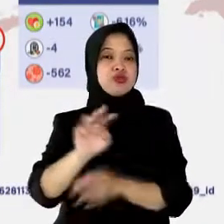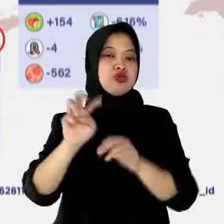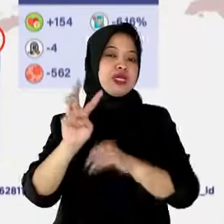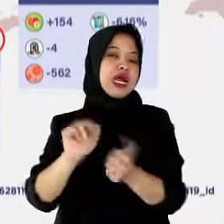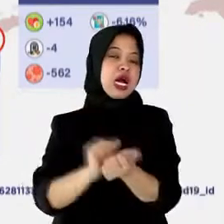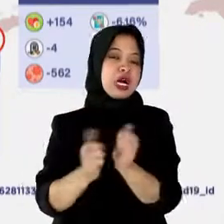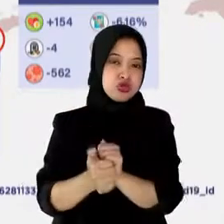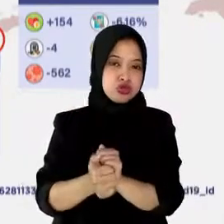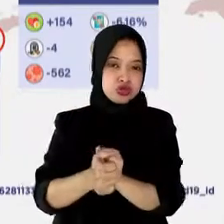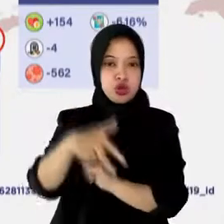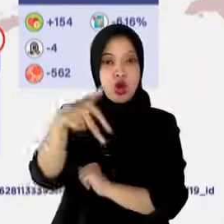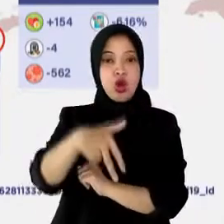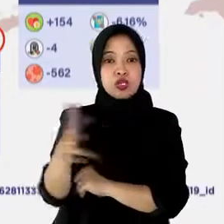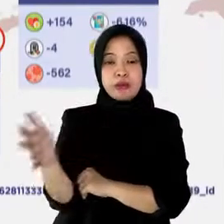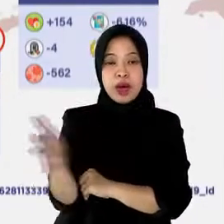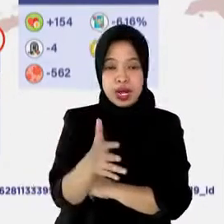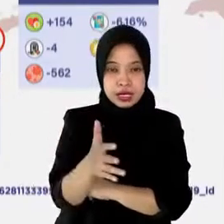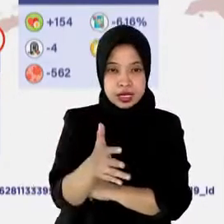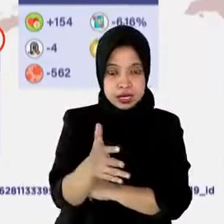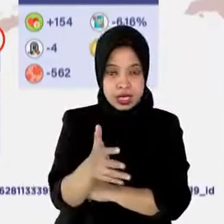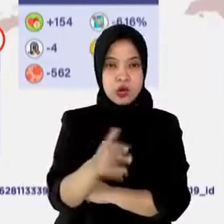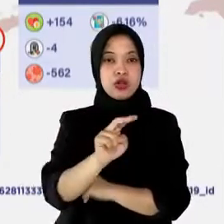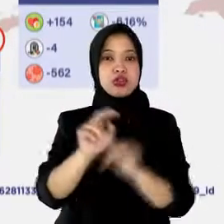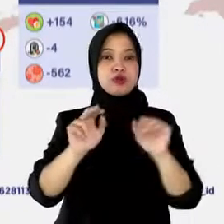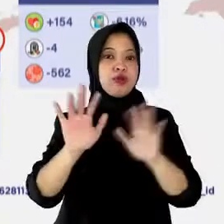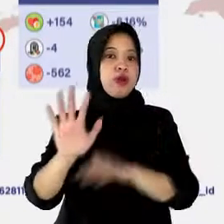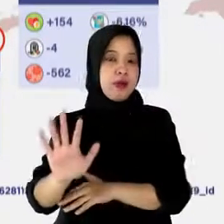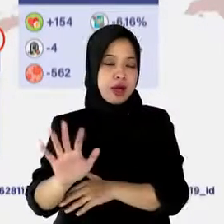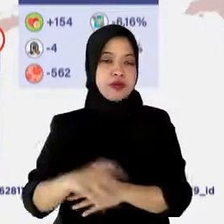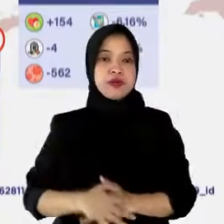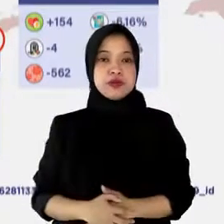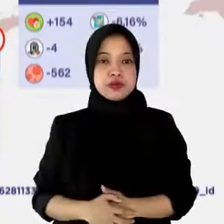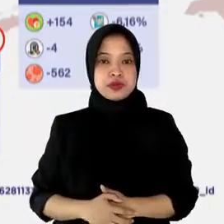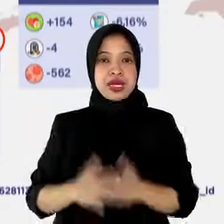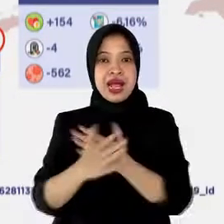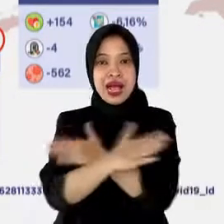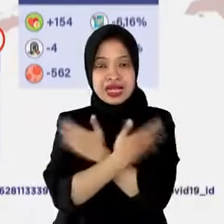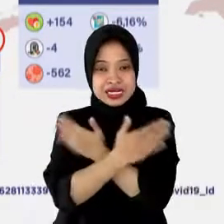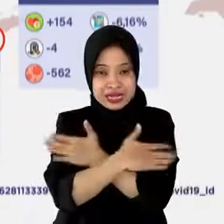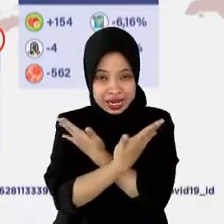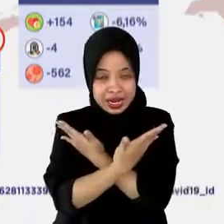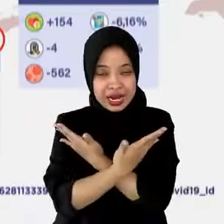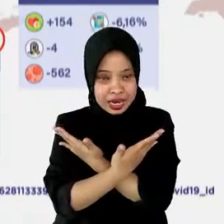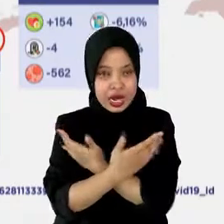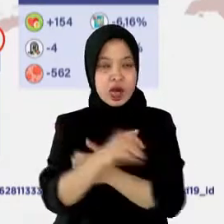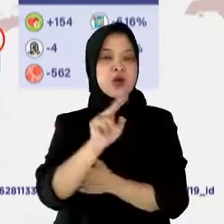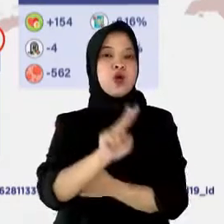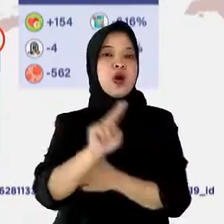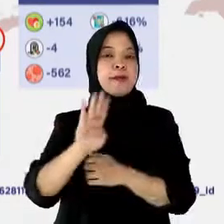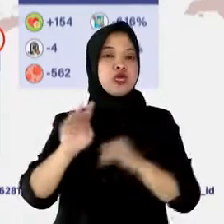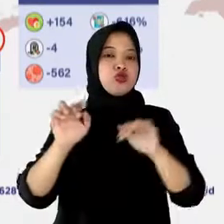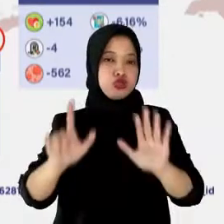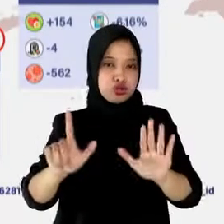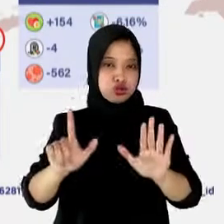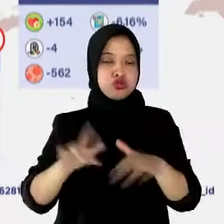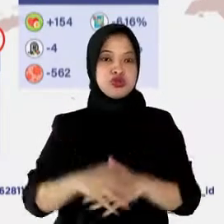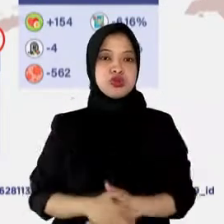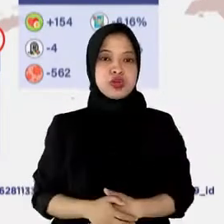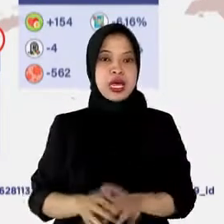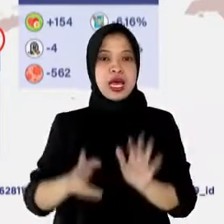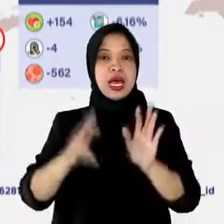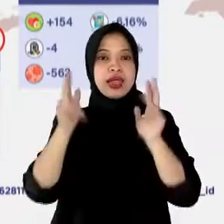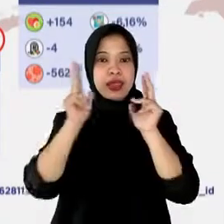kasus Sulawesi Barat naik 295 kasus Aceh naik 247 kasus